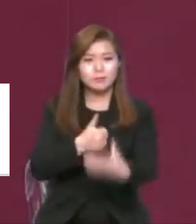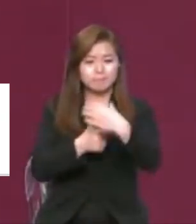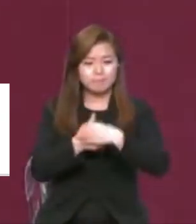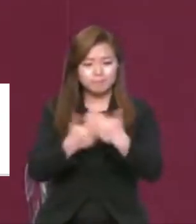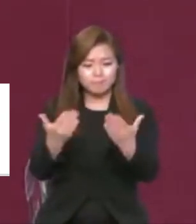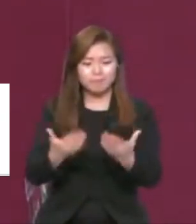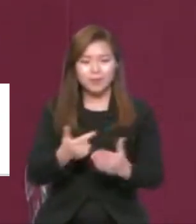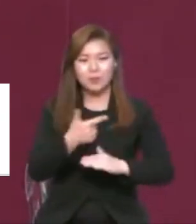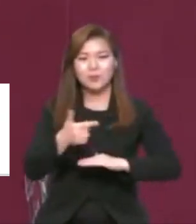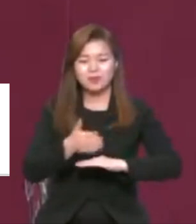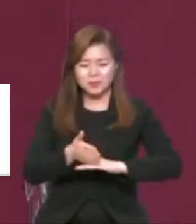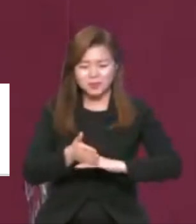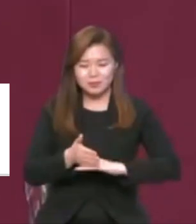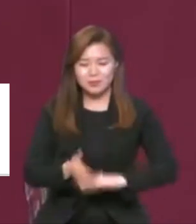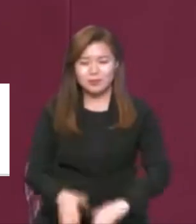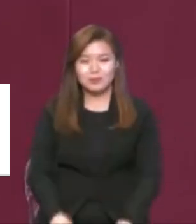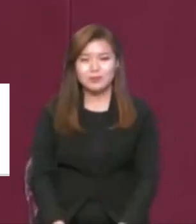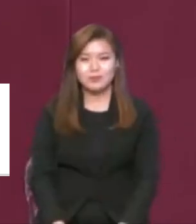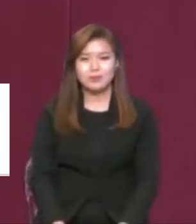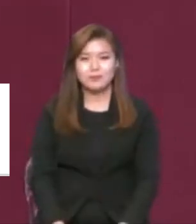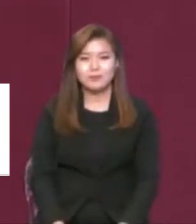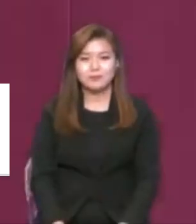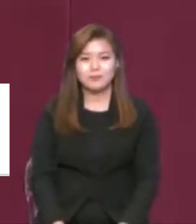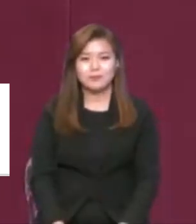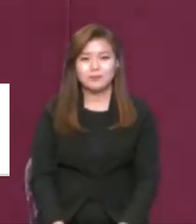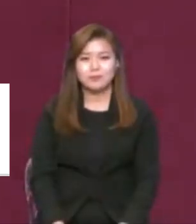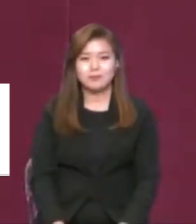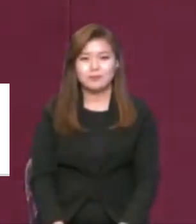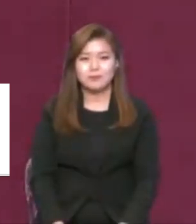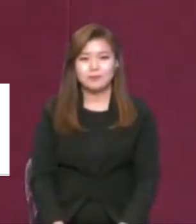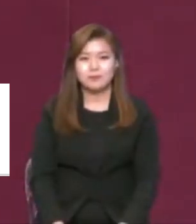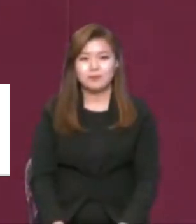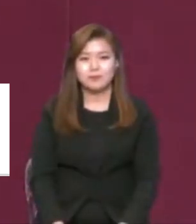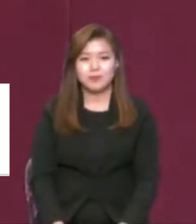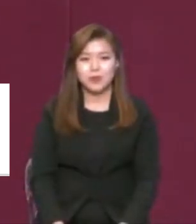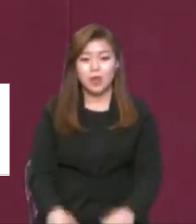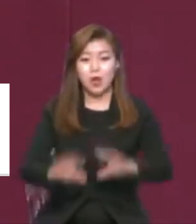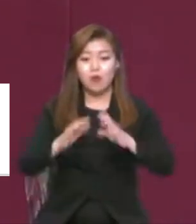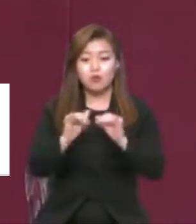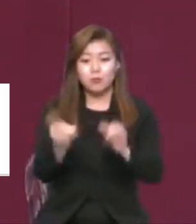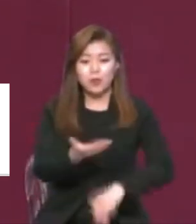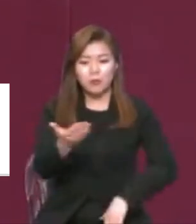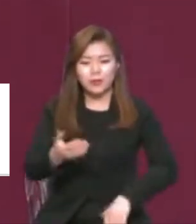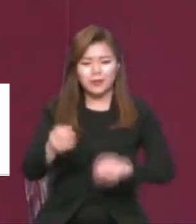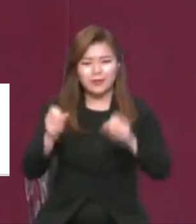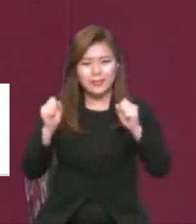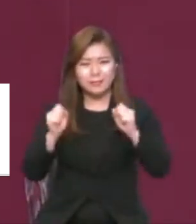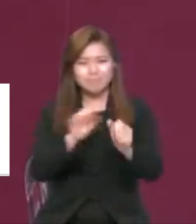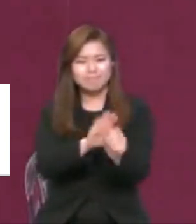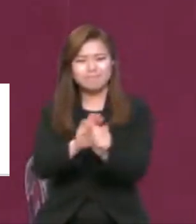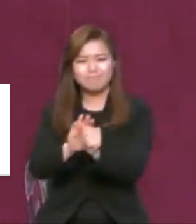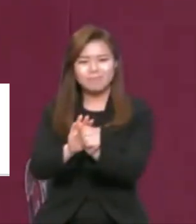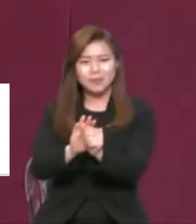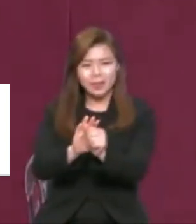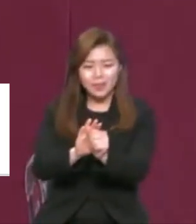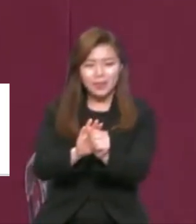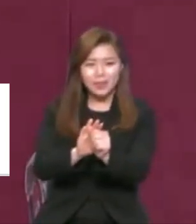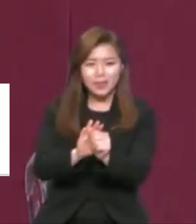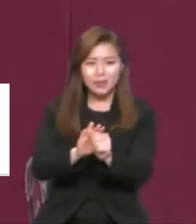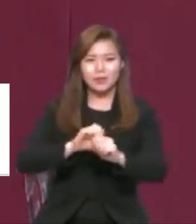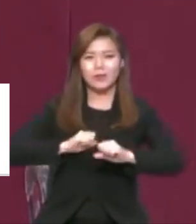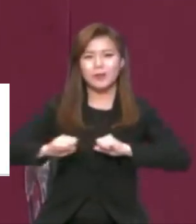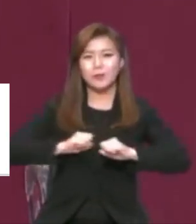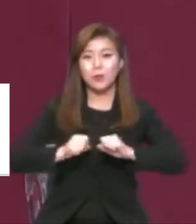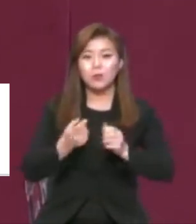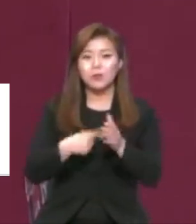진심으로 감사드립니다. 앞으로 의원님들께서 국민에게 힘이 되는 어정활동을 펼칠 수 있도록